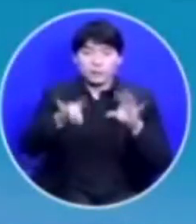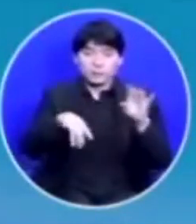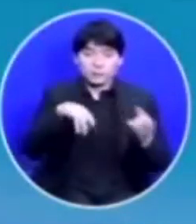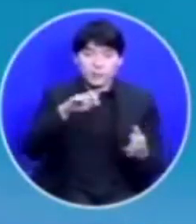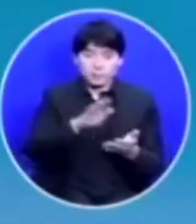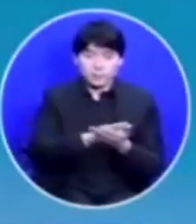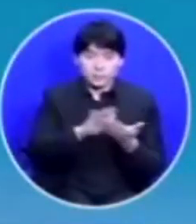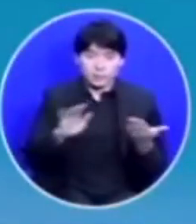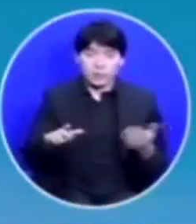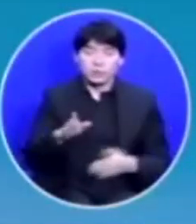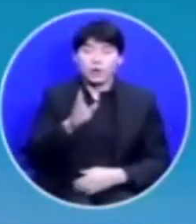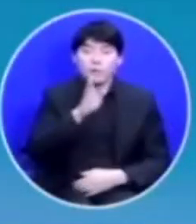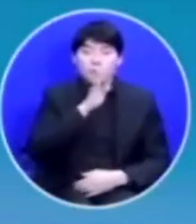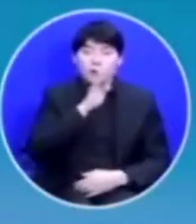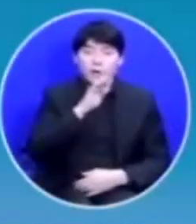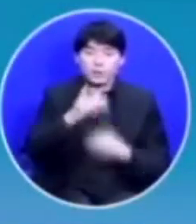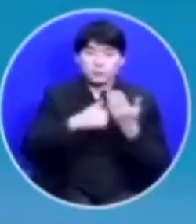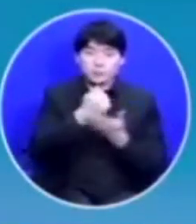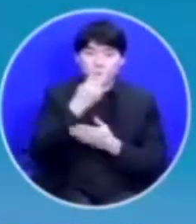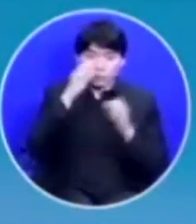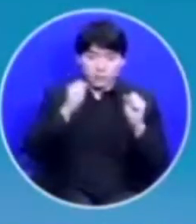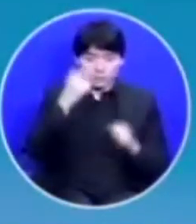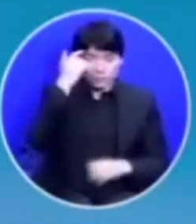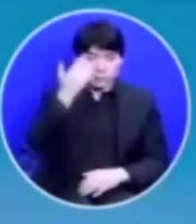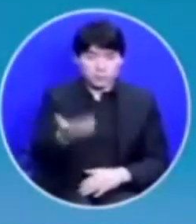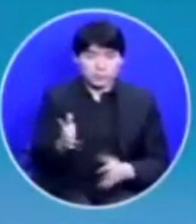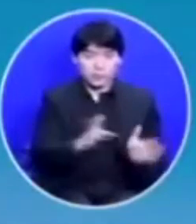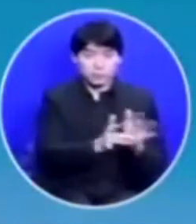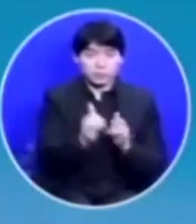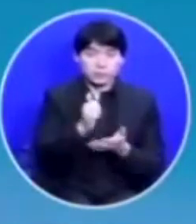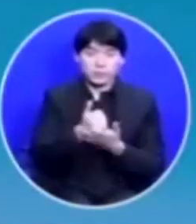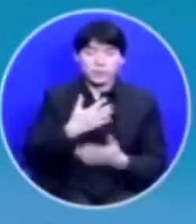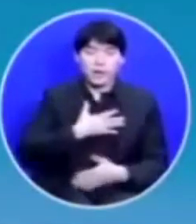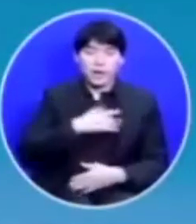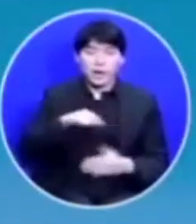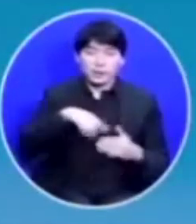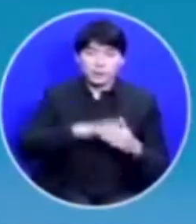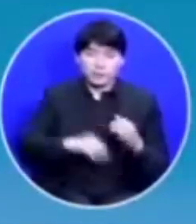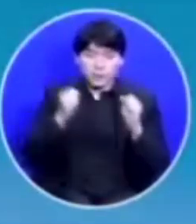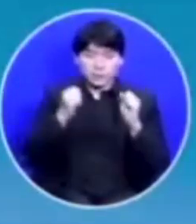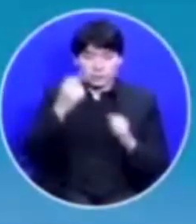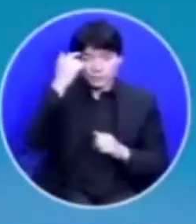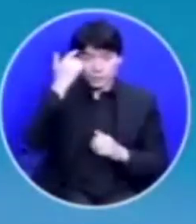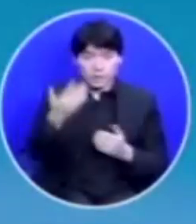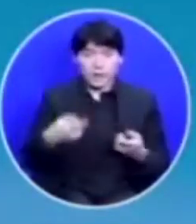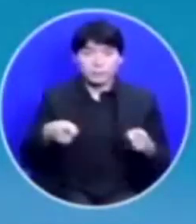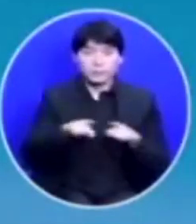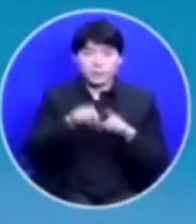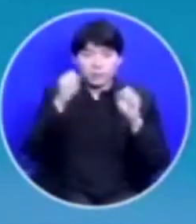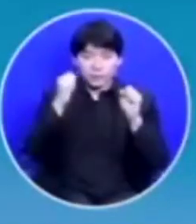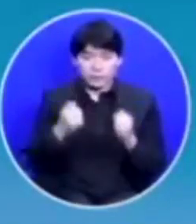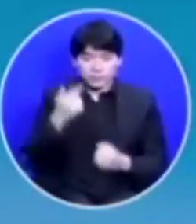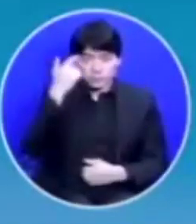정말 하나님은 살아 계신가 예수님은 정말 내 안에 계십니 까 우리와 같이 계신가